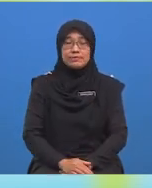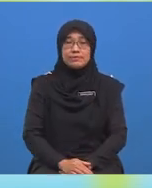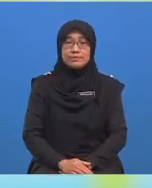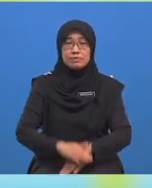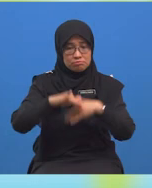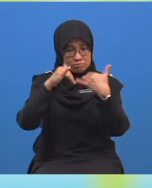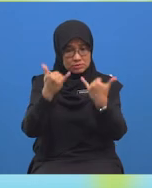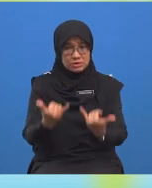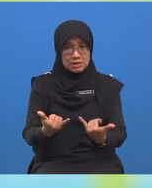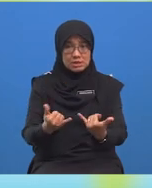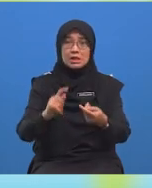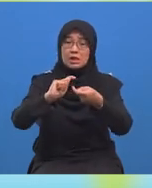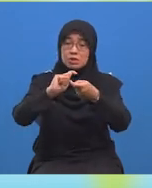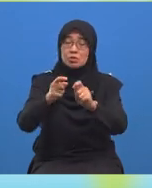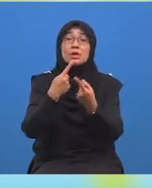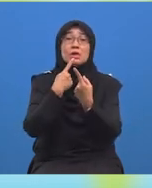1,728,040 ialah